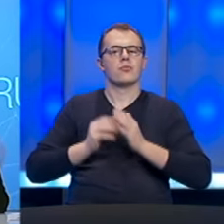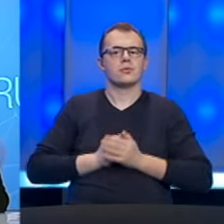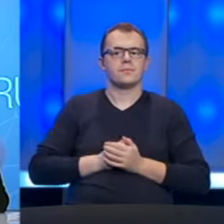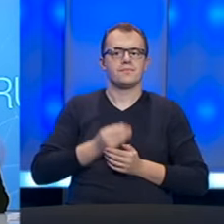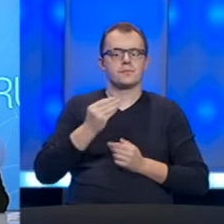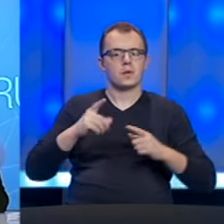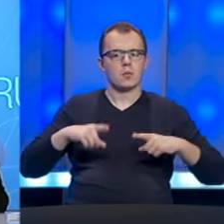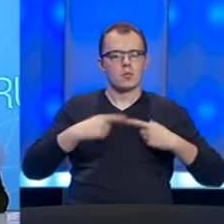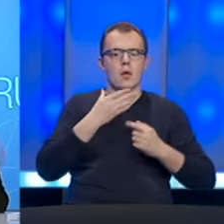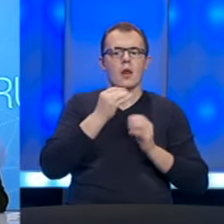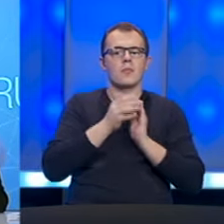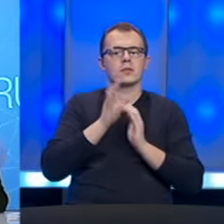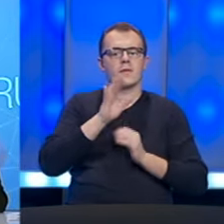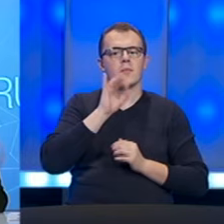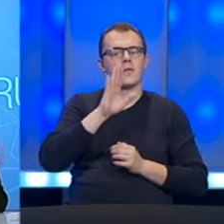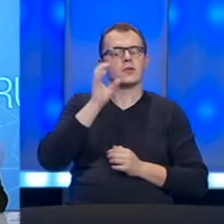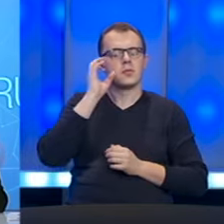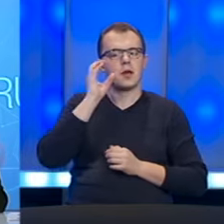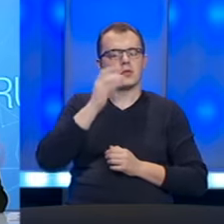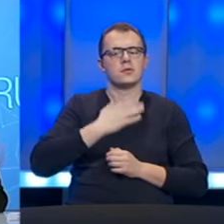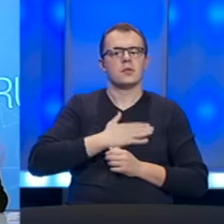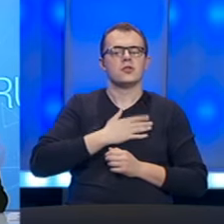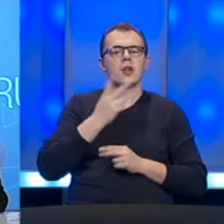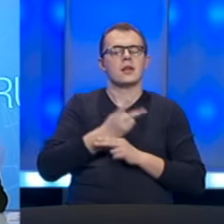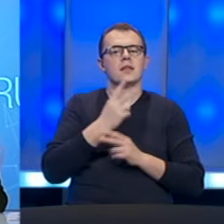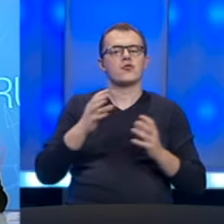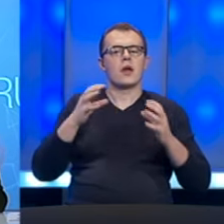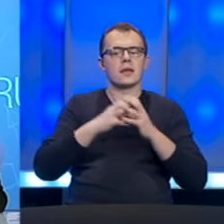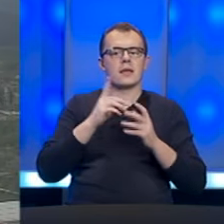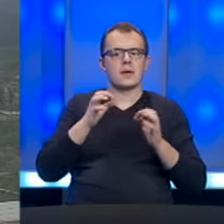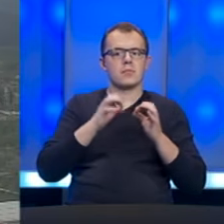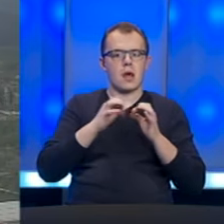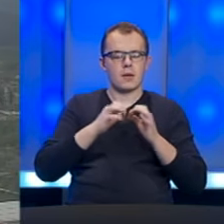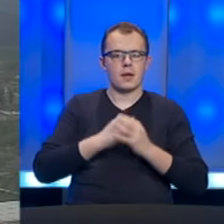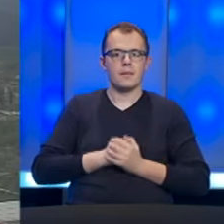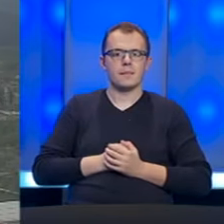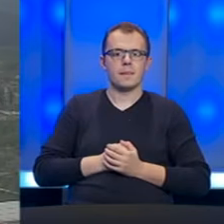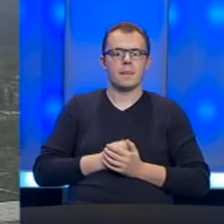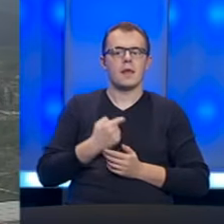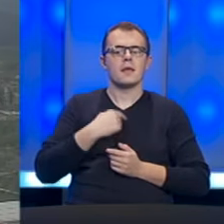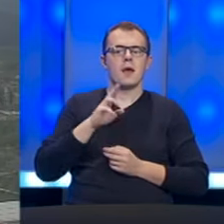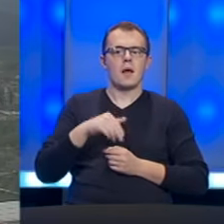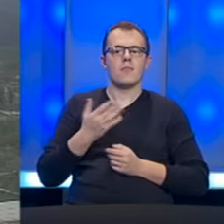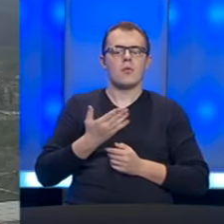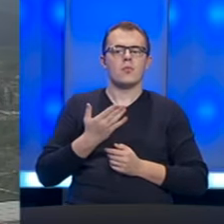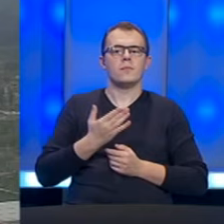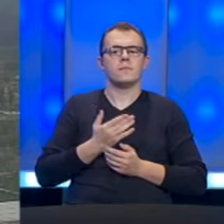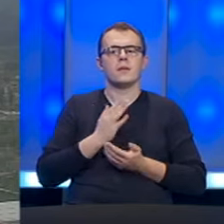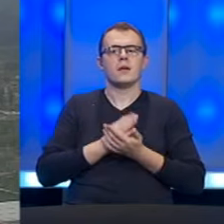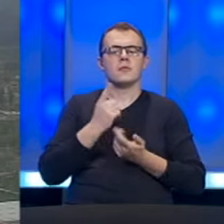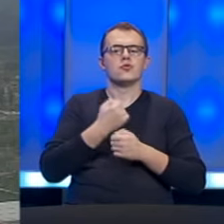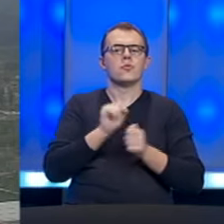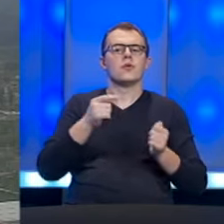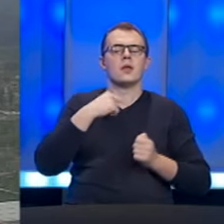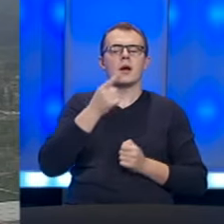Dobro jutro, lijep pozdrav vama i vašim gledalcima, želi dežurna ekipa iz Bihamka. Ja mogu, ili bit ću toliko slobodna da